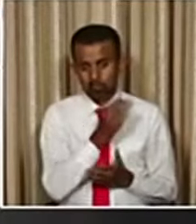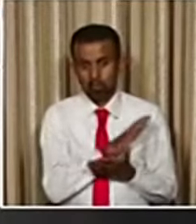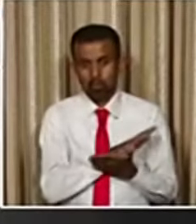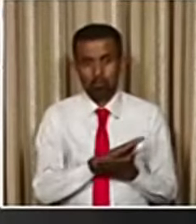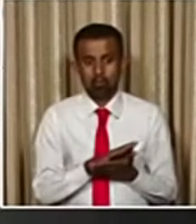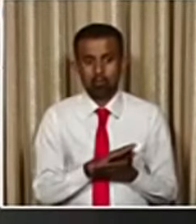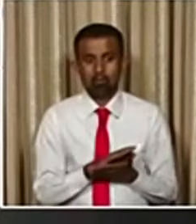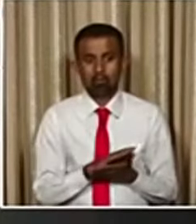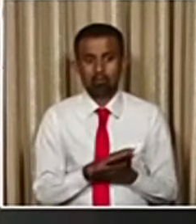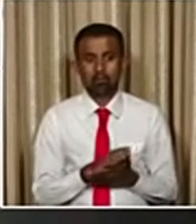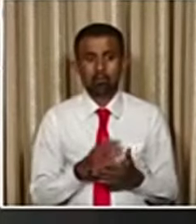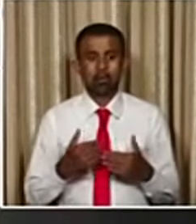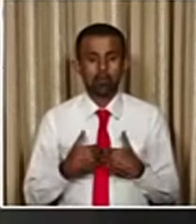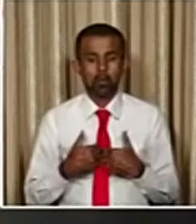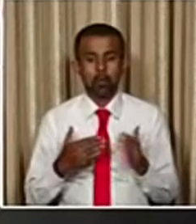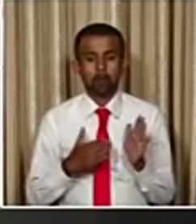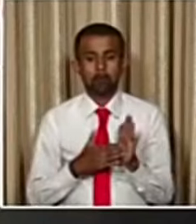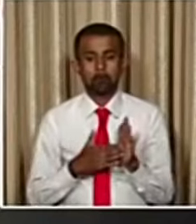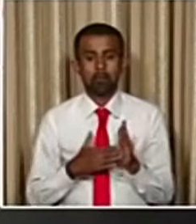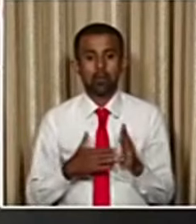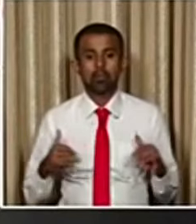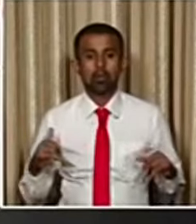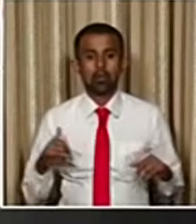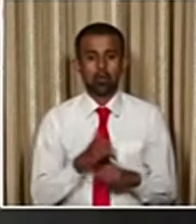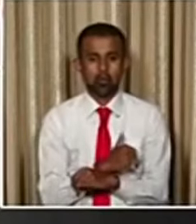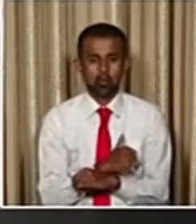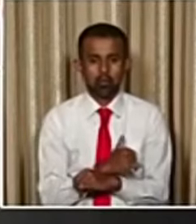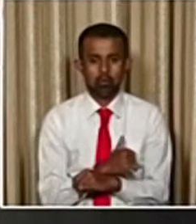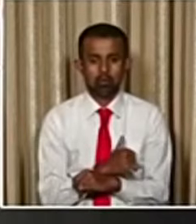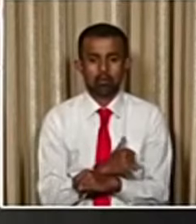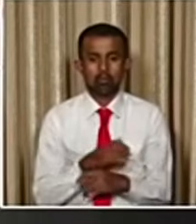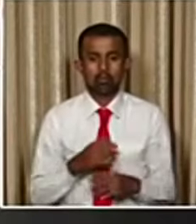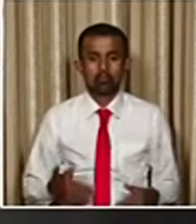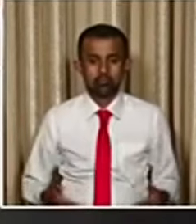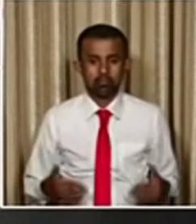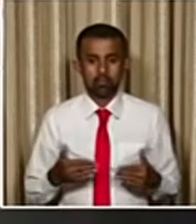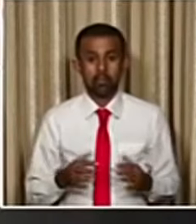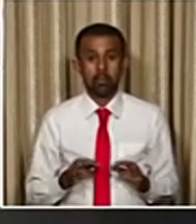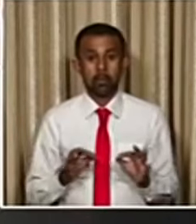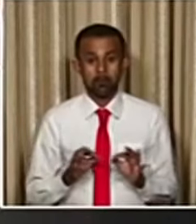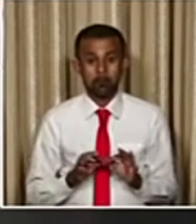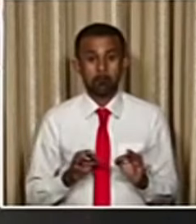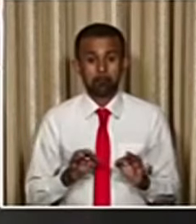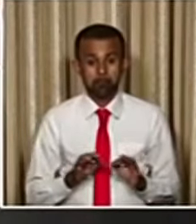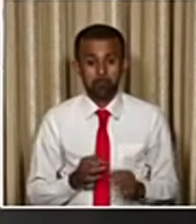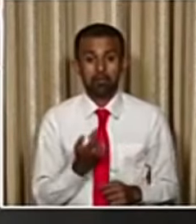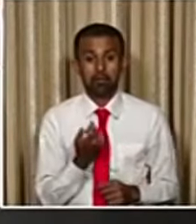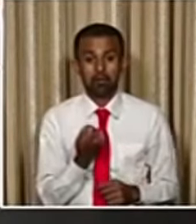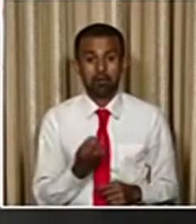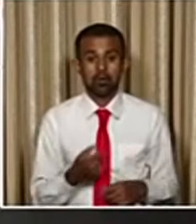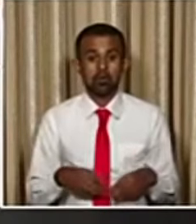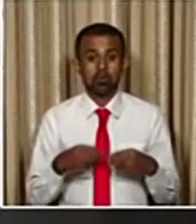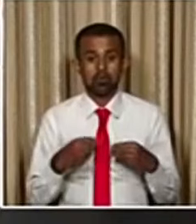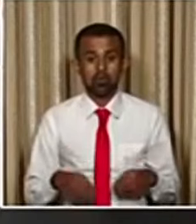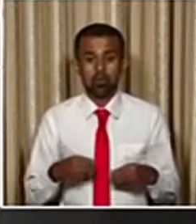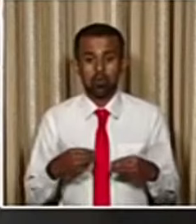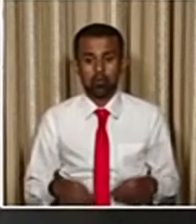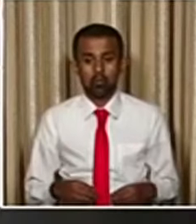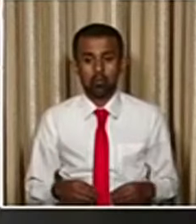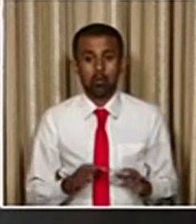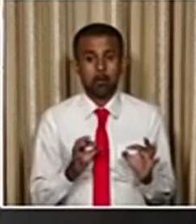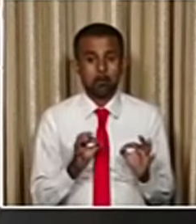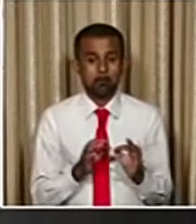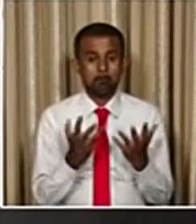ಹಂಬಂದೊಟ ಅಪೇ ಮತ್ತಲು ಗುವನ್ ತೊಟ್ಟು ಪುಳಕ ಮೇವಾ ಅದ ಬಿಲಿಯನ ಗಣನ್ ತಮಾಯಿ ಪಾಡುವ